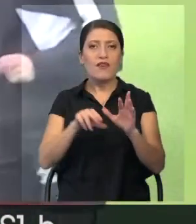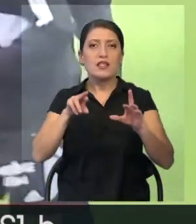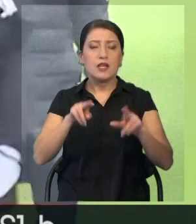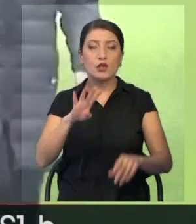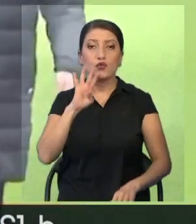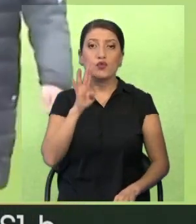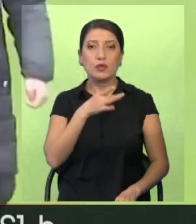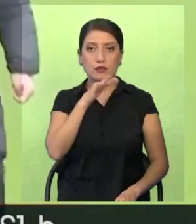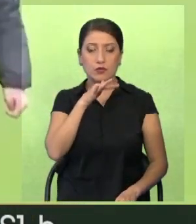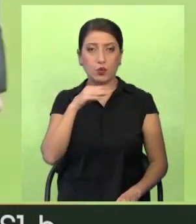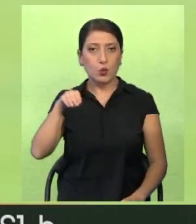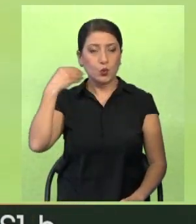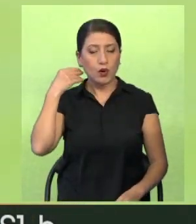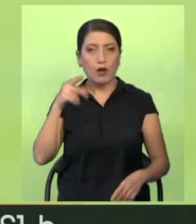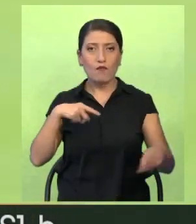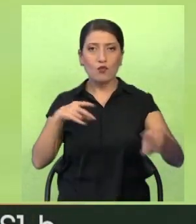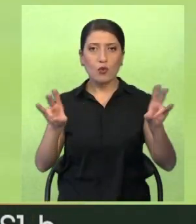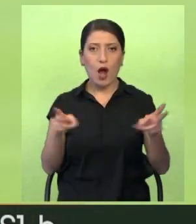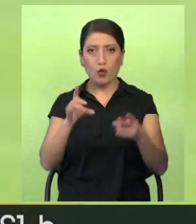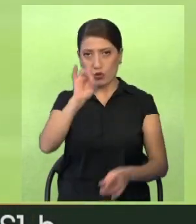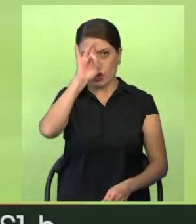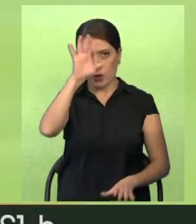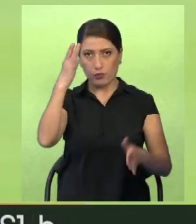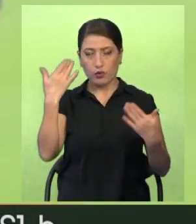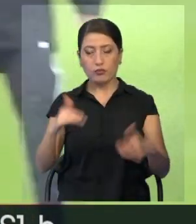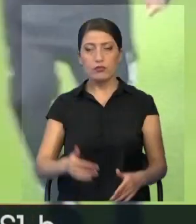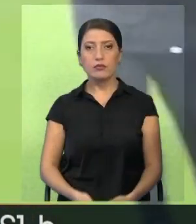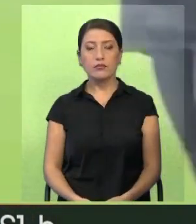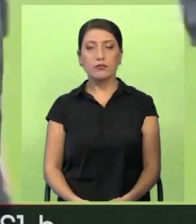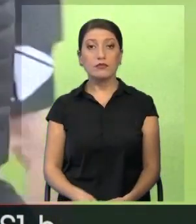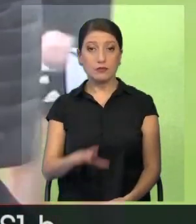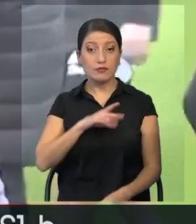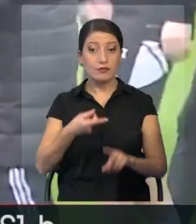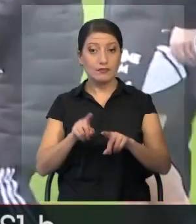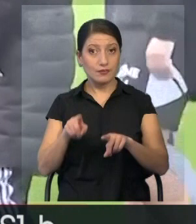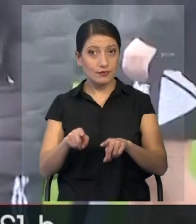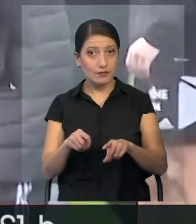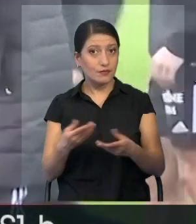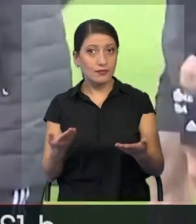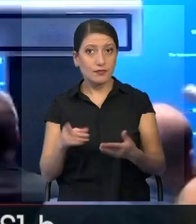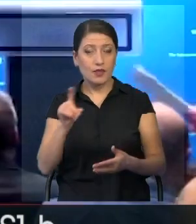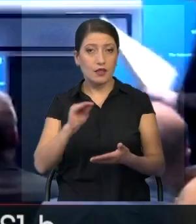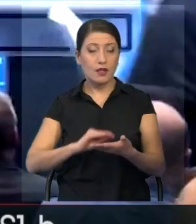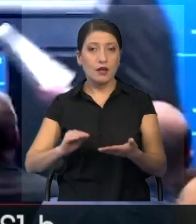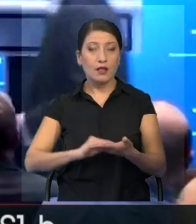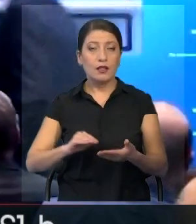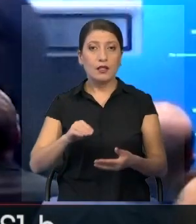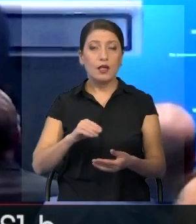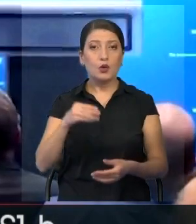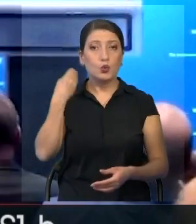4-ի ընթացքում թուրքական ակումբը չեմպիոն է դարձել։ Արդյոք սա զուտ զուգատիպություն է, գրել էր նա